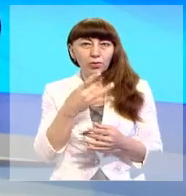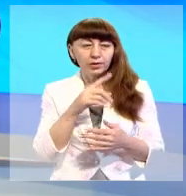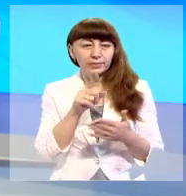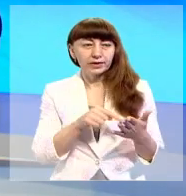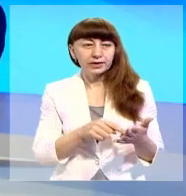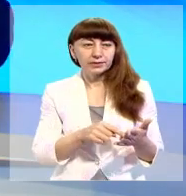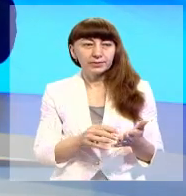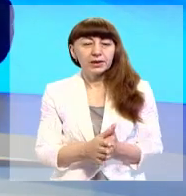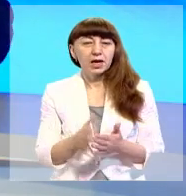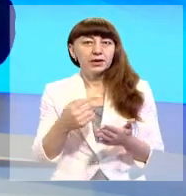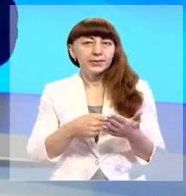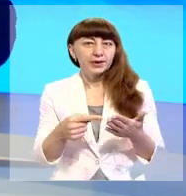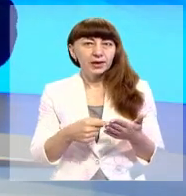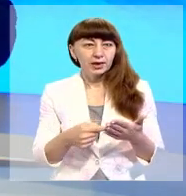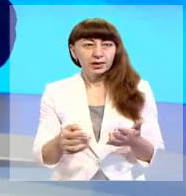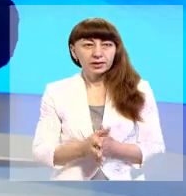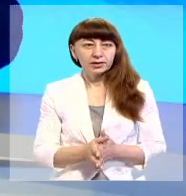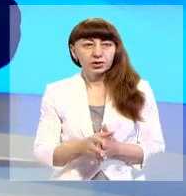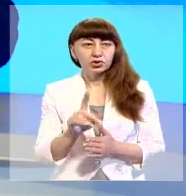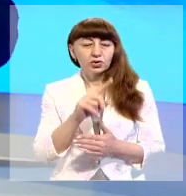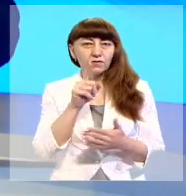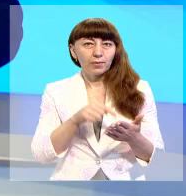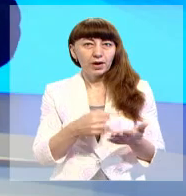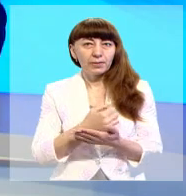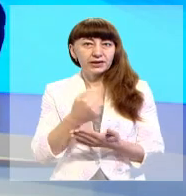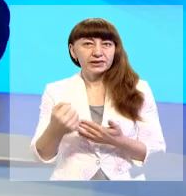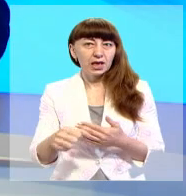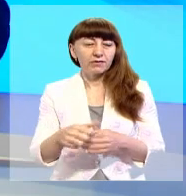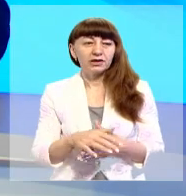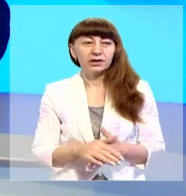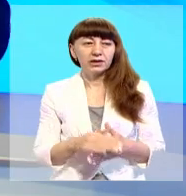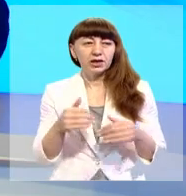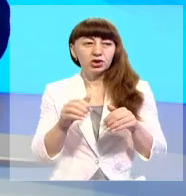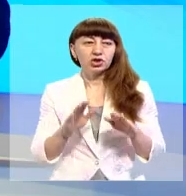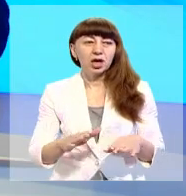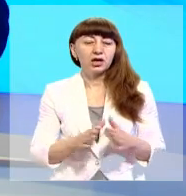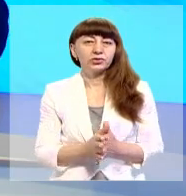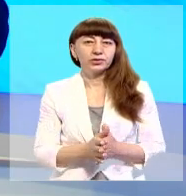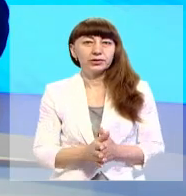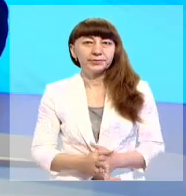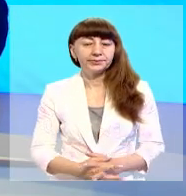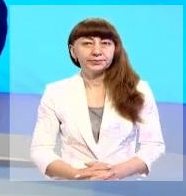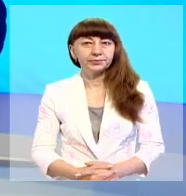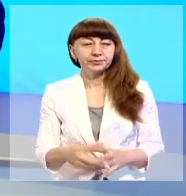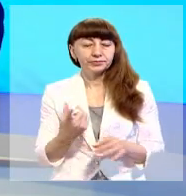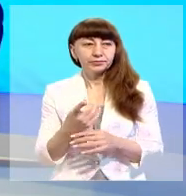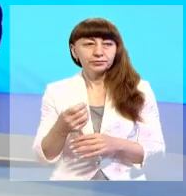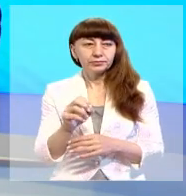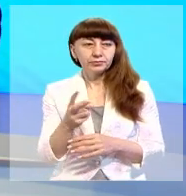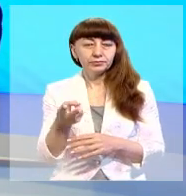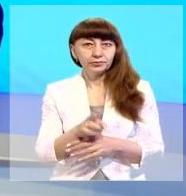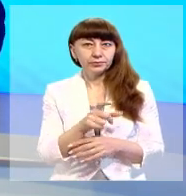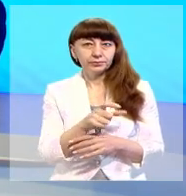дер кезінде шешімін тауып жатқанын атап өтуде. Әкімнің кезекті қабылдауына келген азаматтар бұл жолы инфрақұрылым мен баспанаға